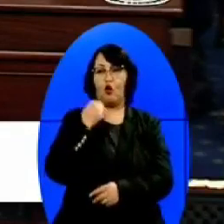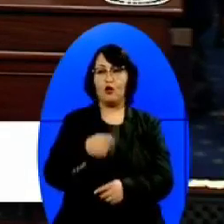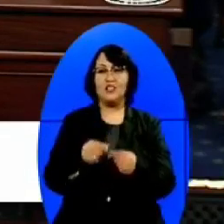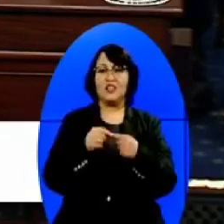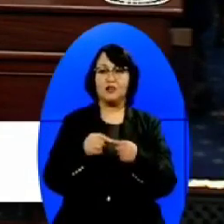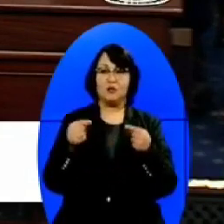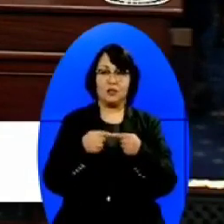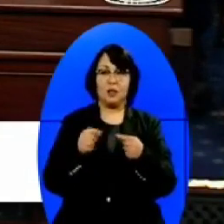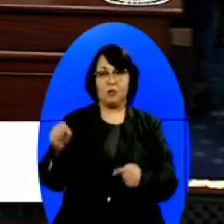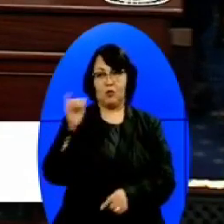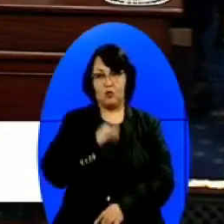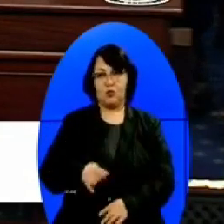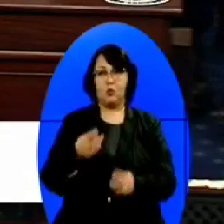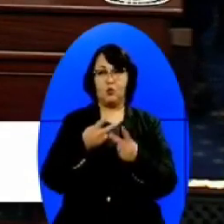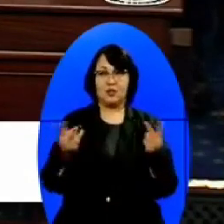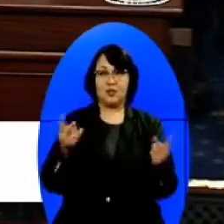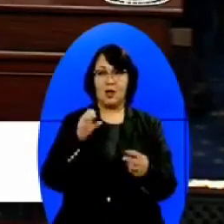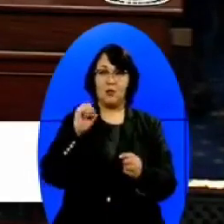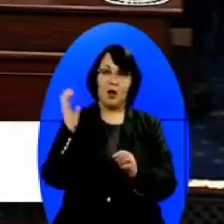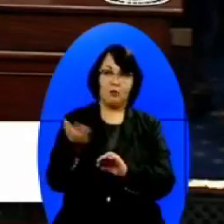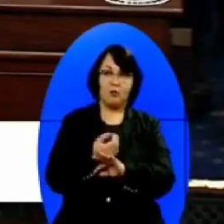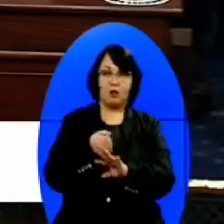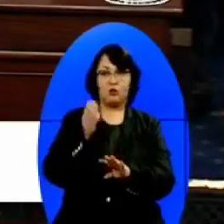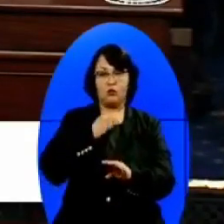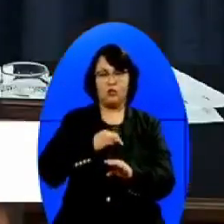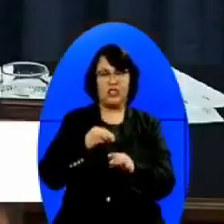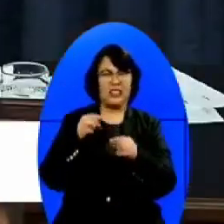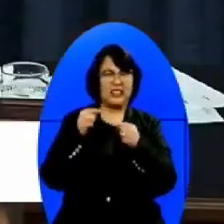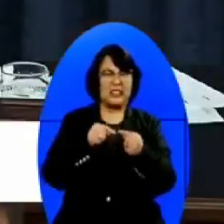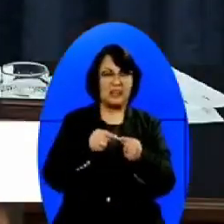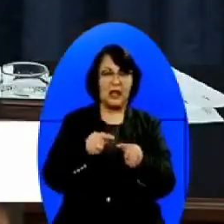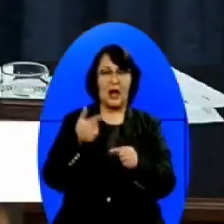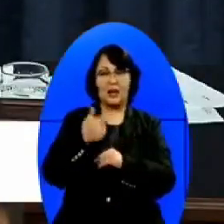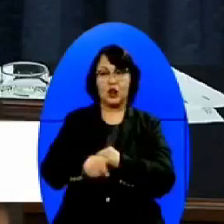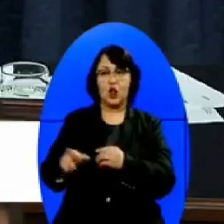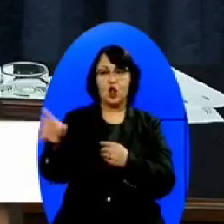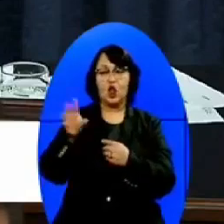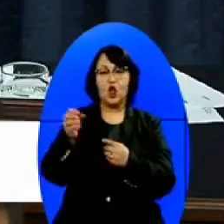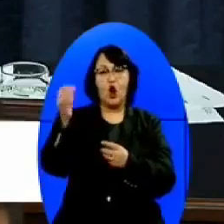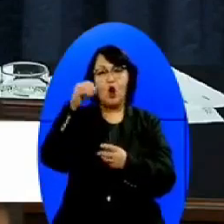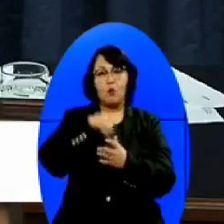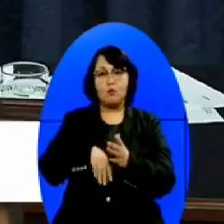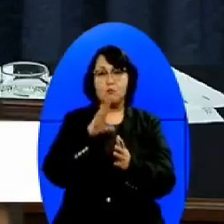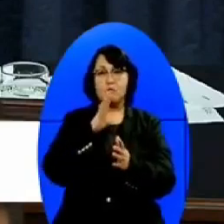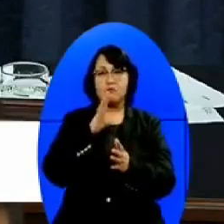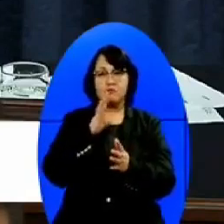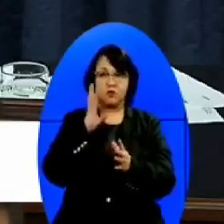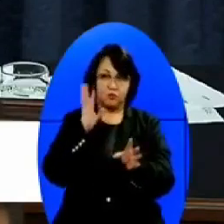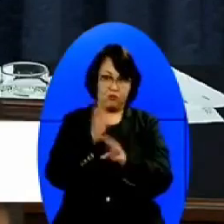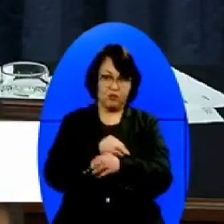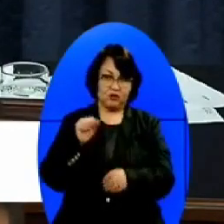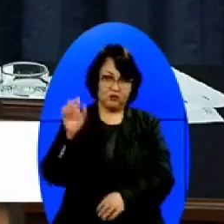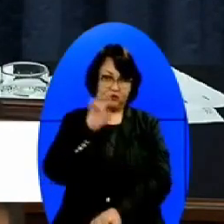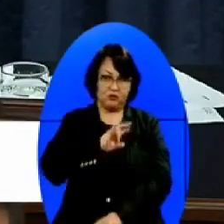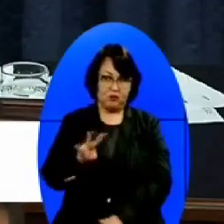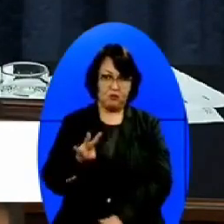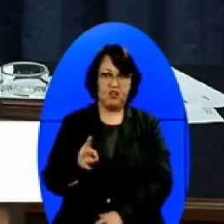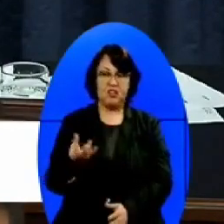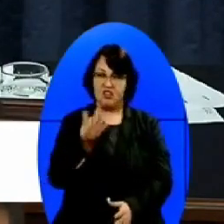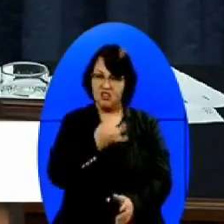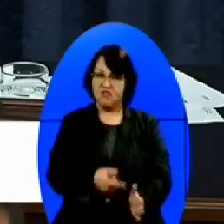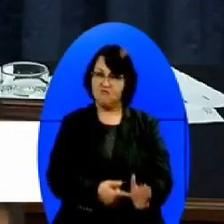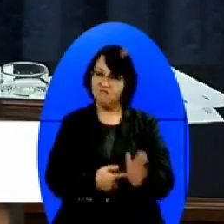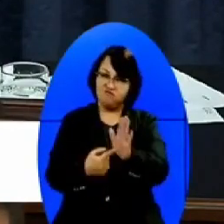зөрчсөн, Америкийн үндэсний аюулгүй байдал занл хийлэх үйлс хэмжээний гадны нөлөө оруулахыг завтсан гэдэг асуудлыг ардчлан намынхан гарган